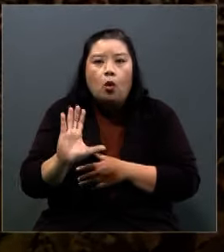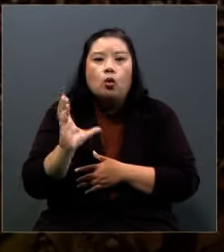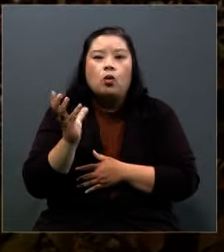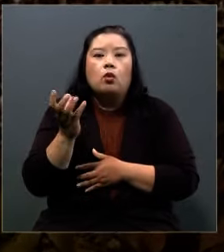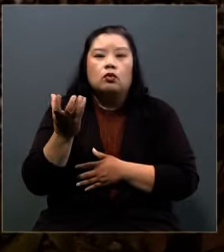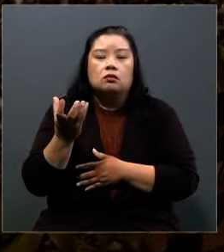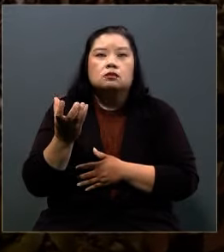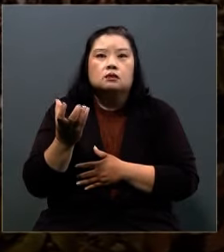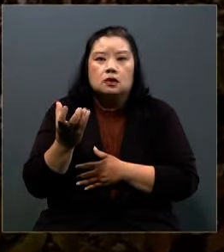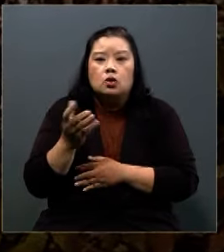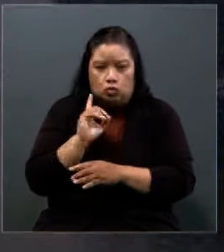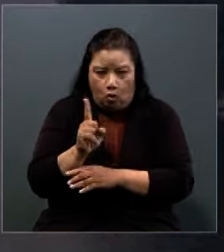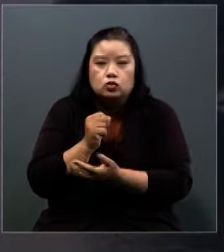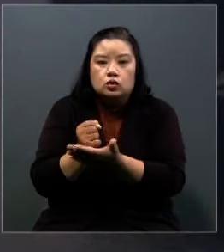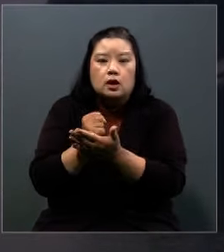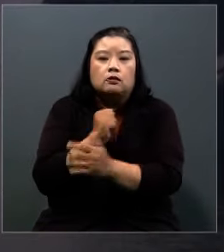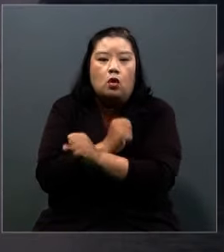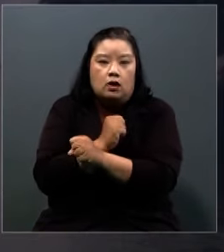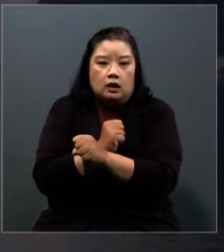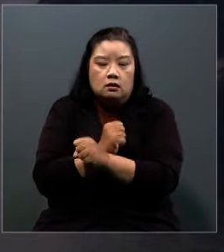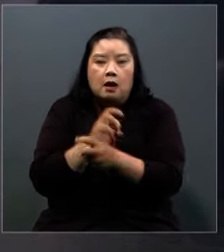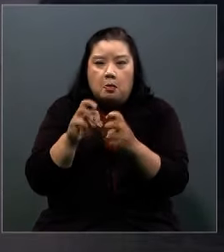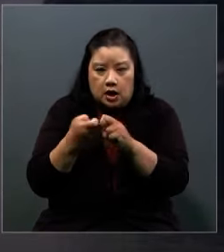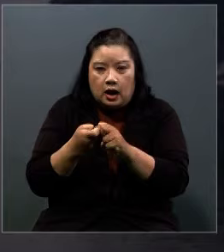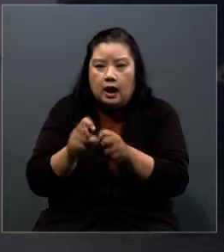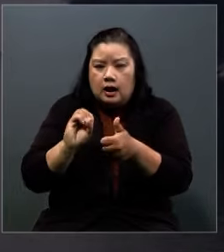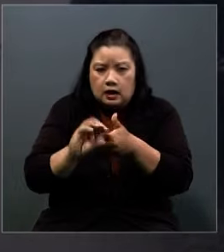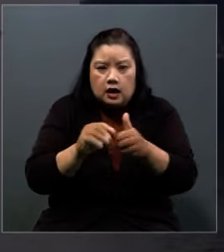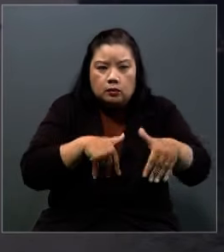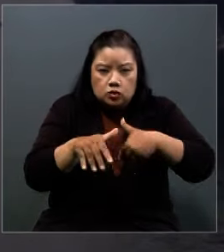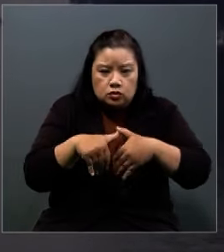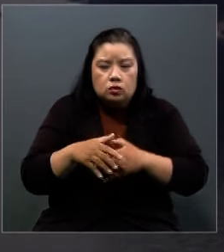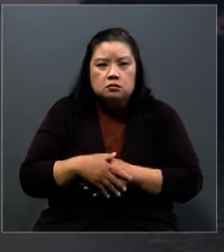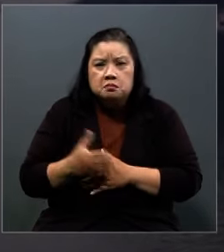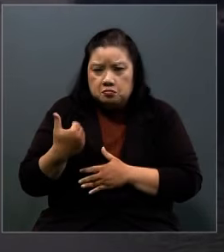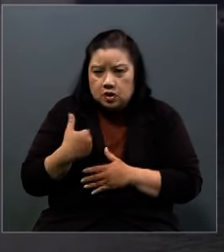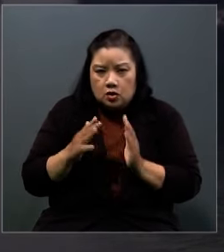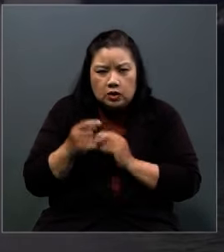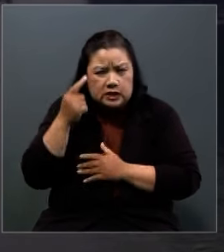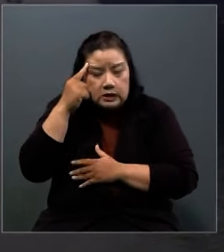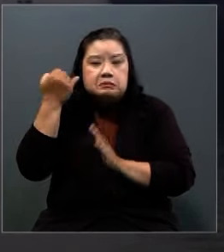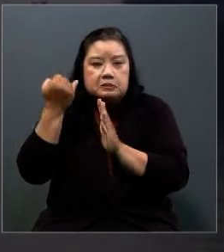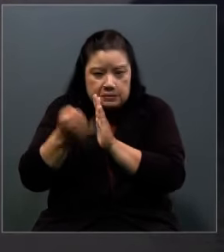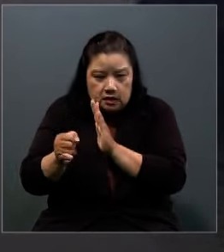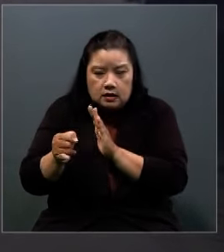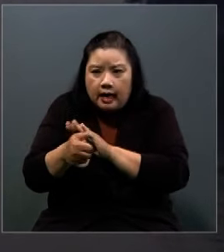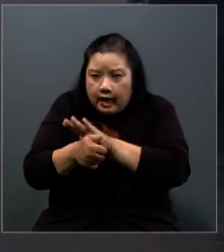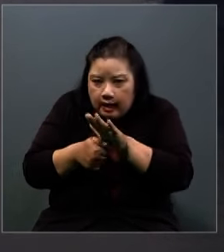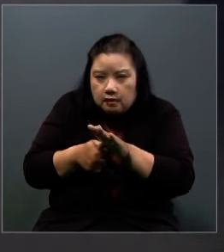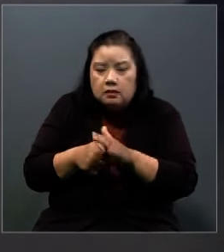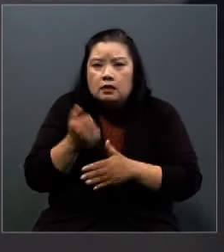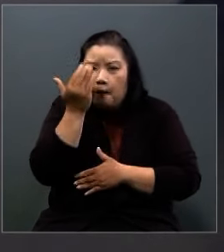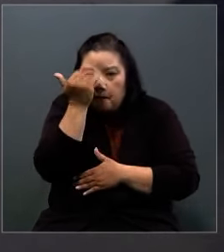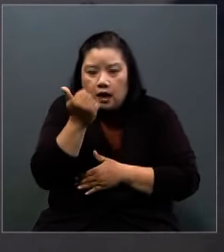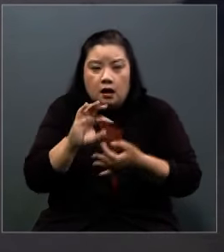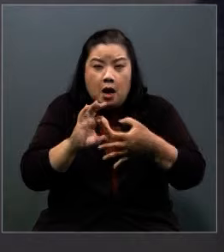าพรวมนะครับรวมทั้งมีการเร่งสร้างความเข้าใจกับชาวบ้านที่ตอนนี้ยังมีบางคนที่ยังเข้าใจผิดในการที่จะเผาของป่าเพื่อ